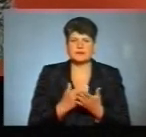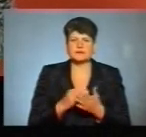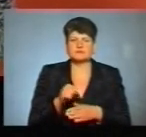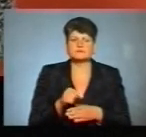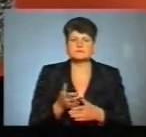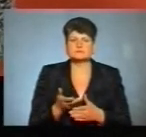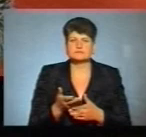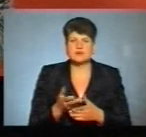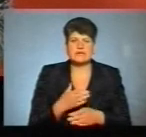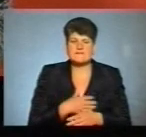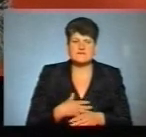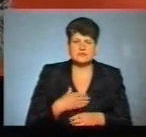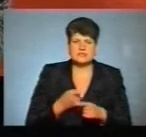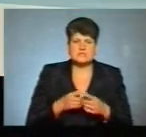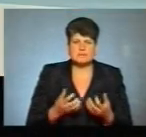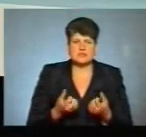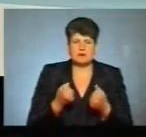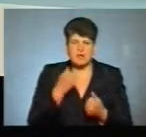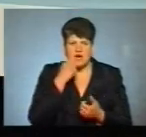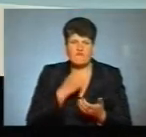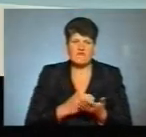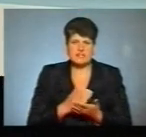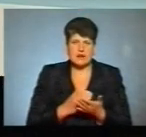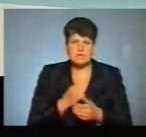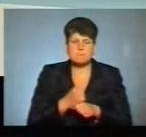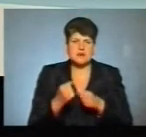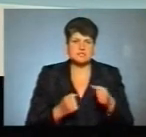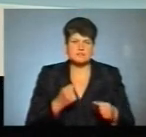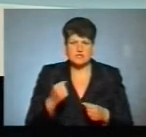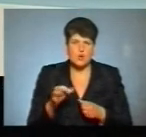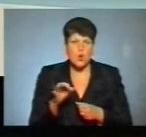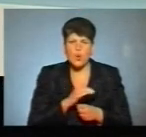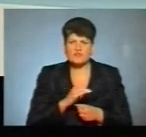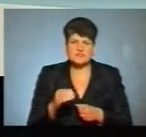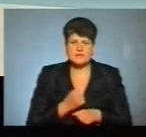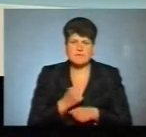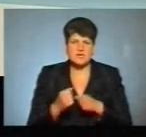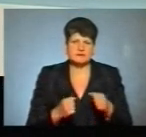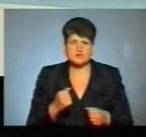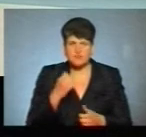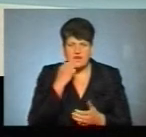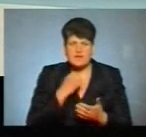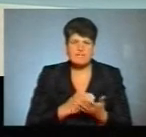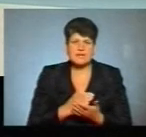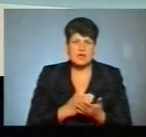проект? Ну, найважливіше – це підтримка ветеранів, працевлаштування, офіційне працевлаштування ветеранів, так,